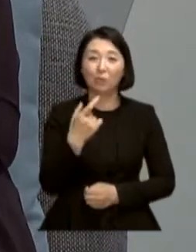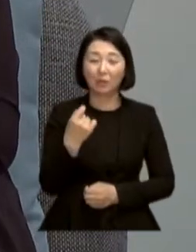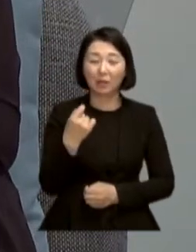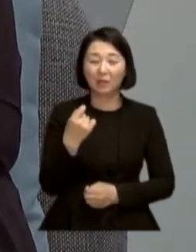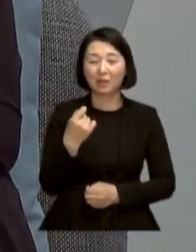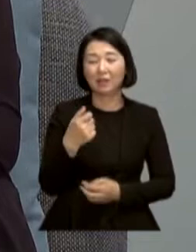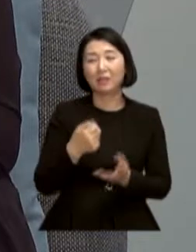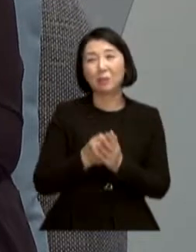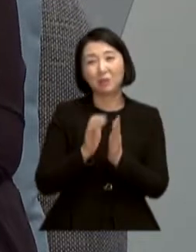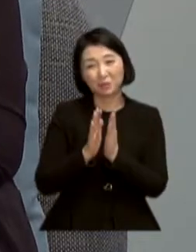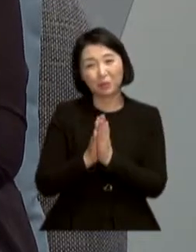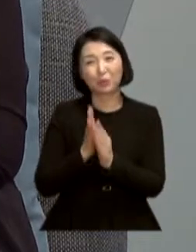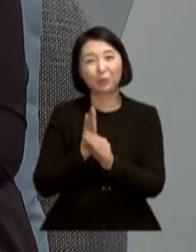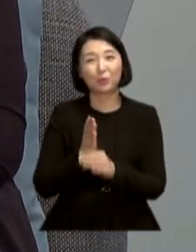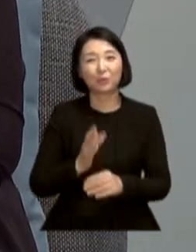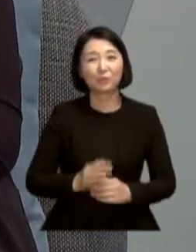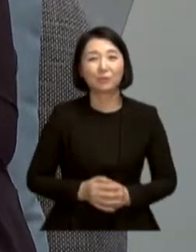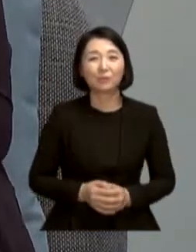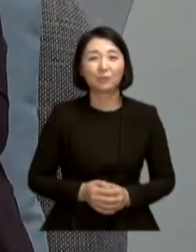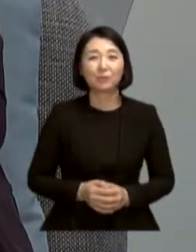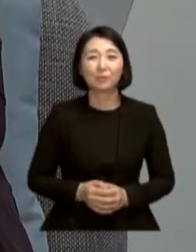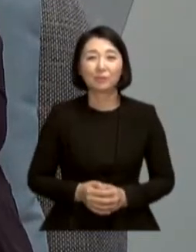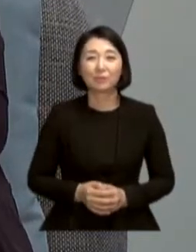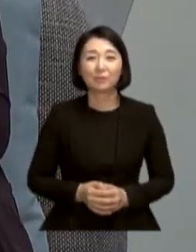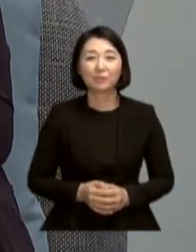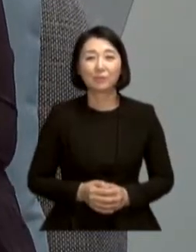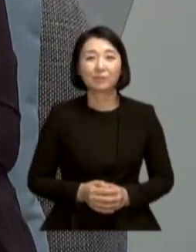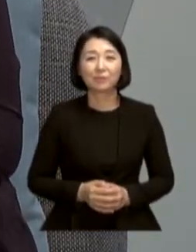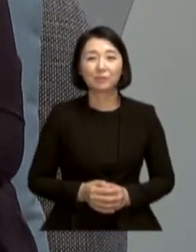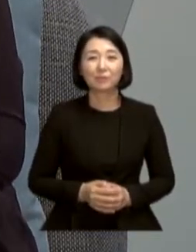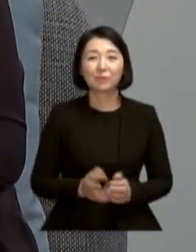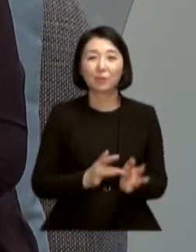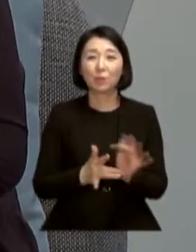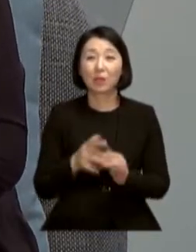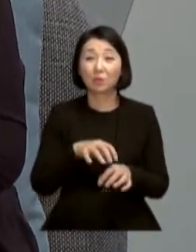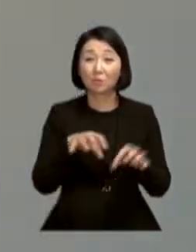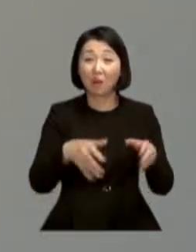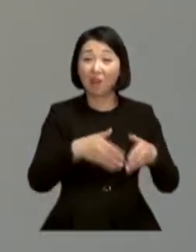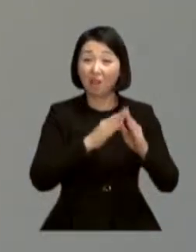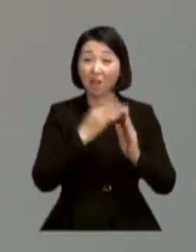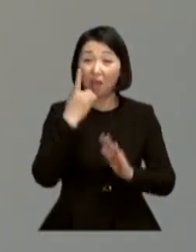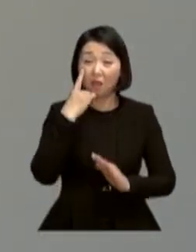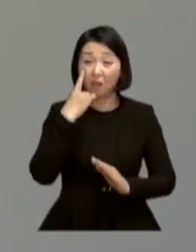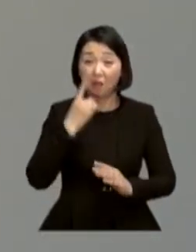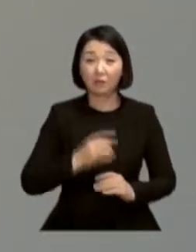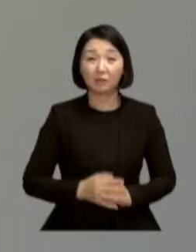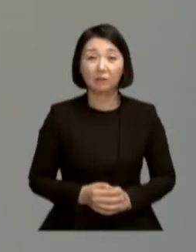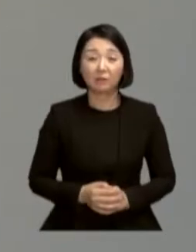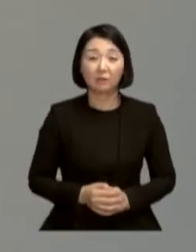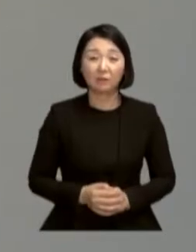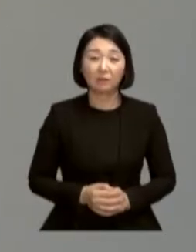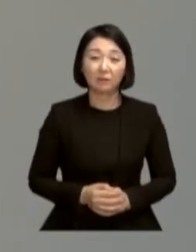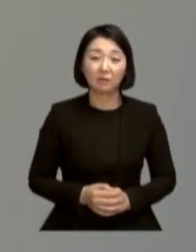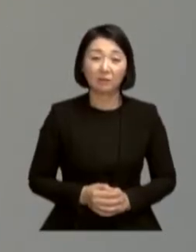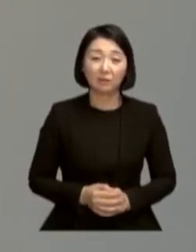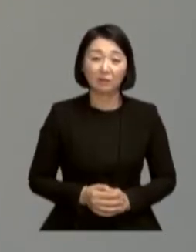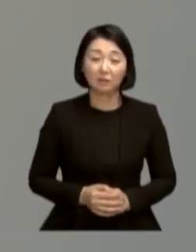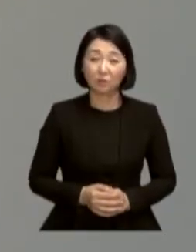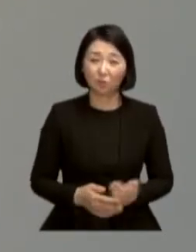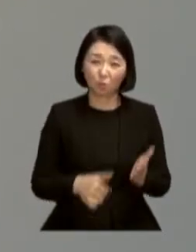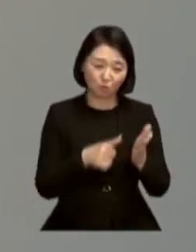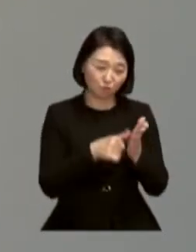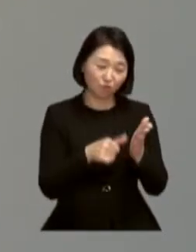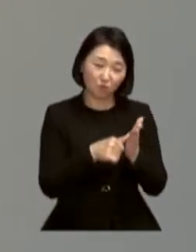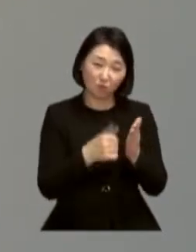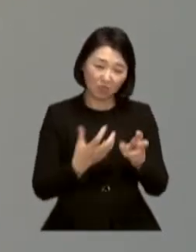주님께 제가 기도를 드렸거든요. 그리고 또 예수 마을을 짓다 보니까 이제 자재를